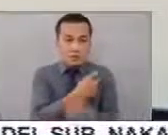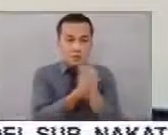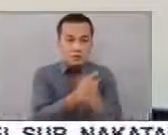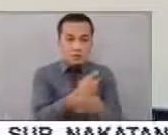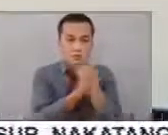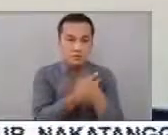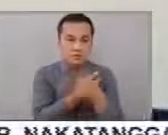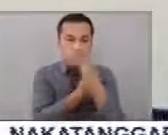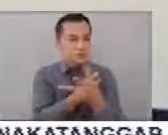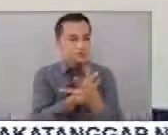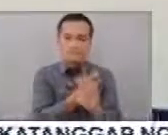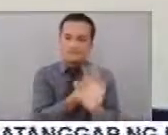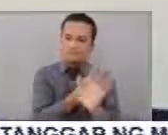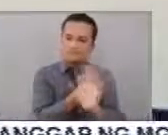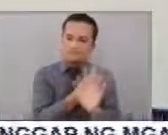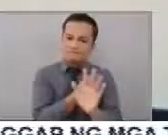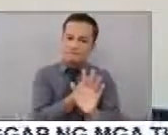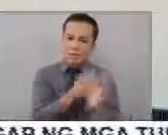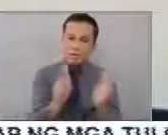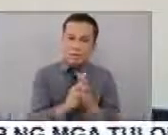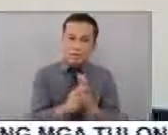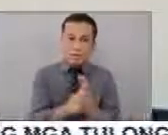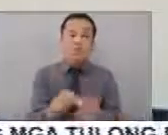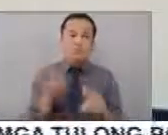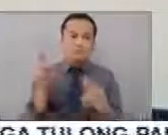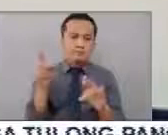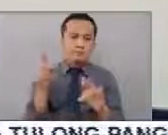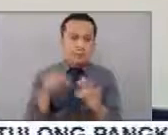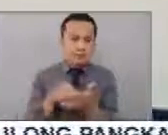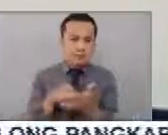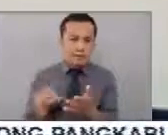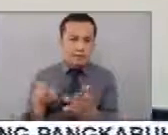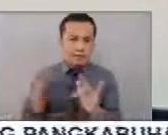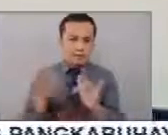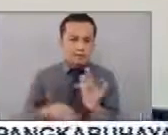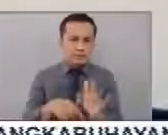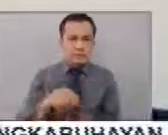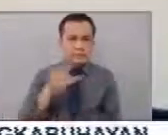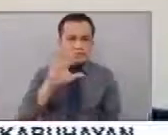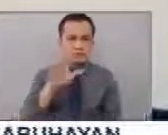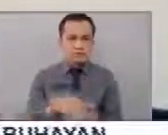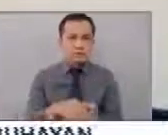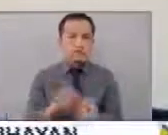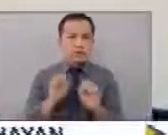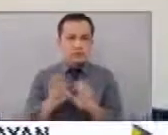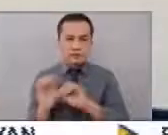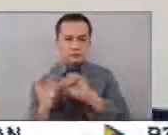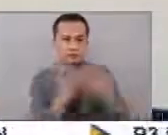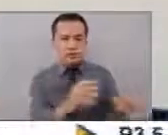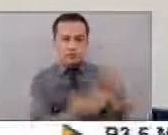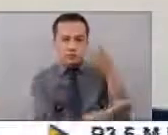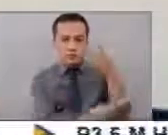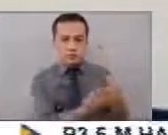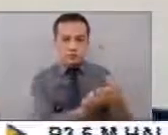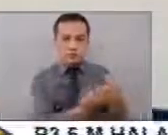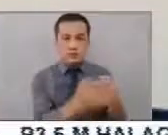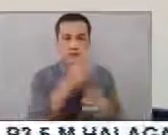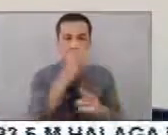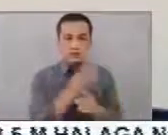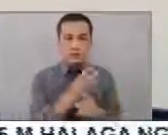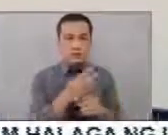na ang shortage o ang kakulangan ng supply ng oxygen sa ilang ospital sa Davao